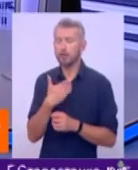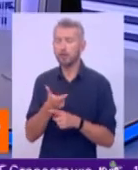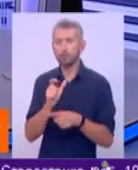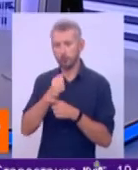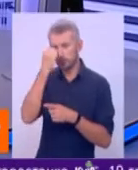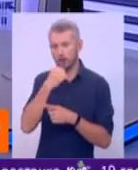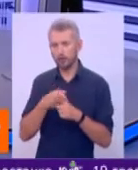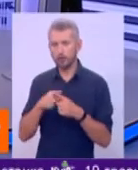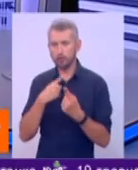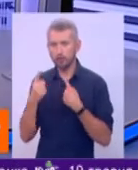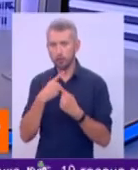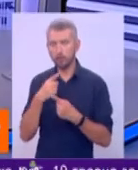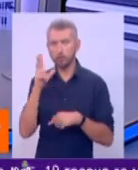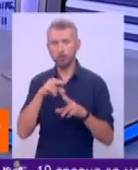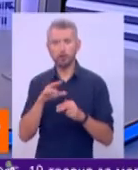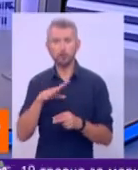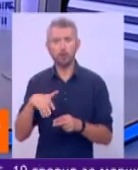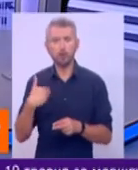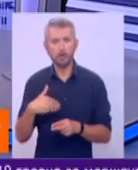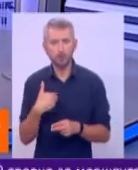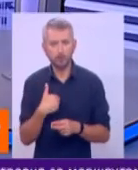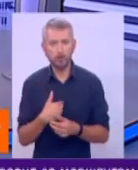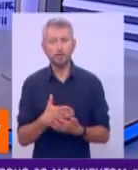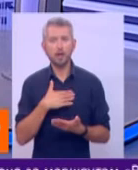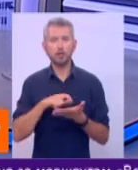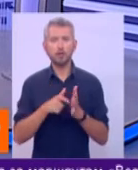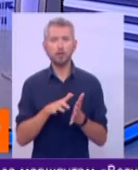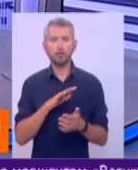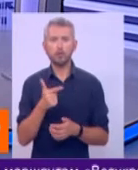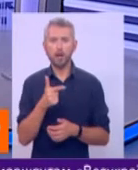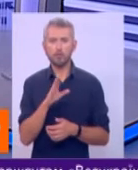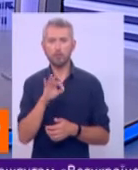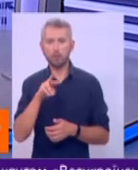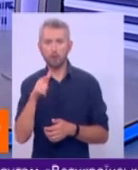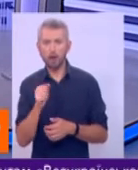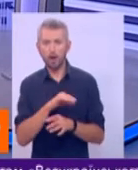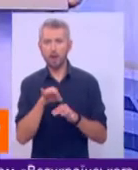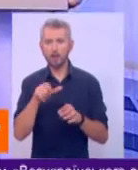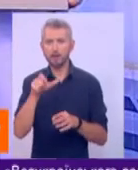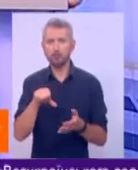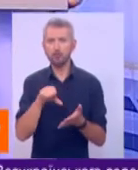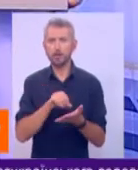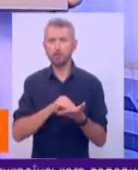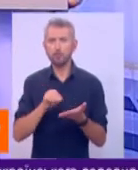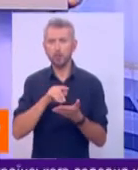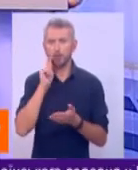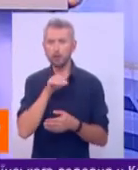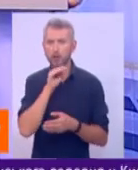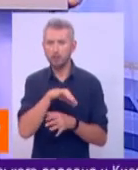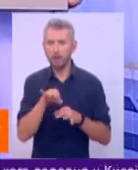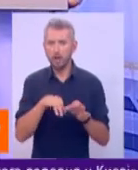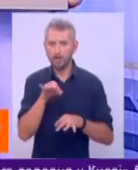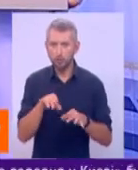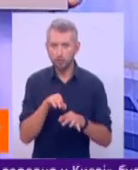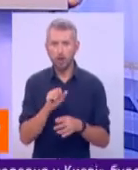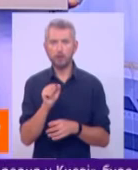дякую за цю розмову. Сподіваюся, вона була корисною нашим глядачам. Я нагадаю, що в нашій студії був Герман Волга, архітектор, член-кореспондент Української академії